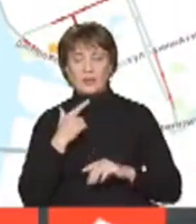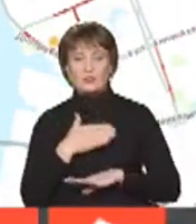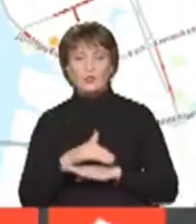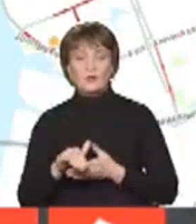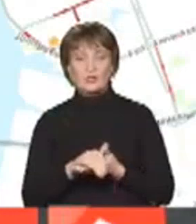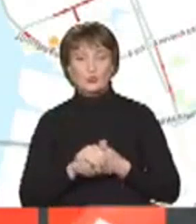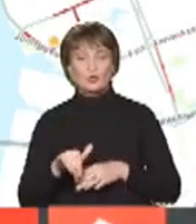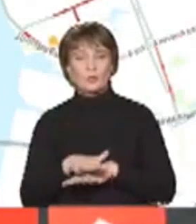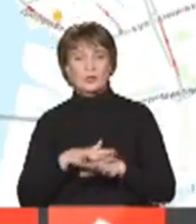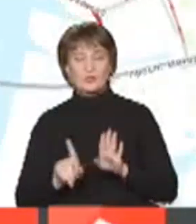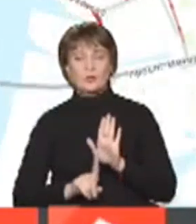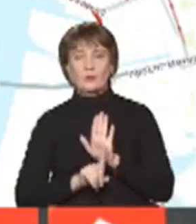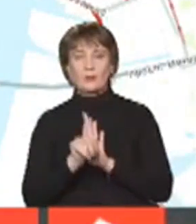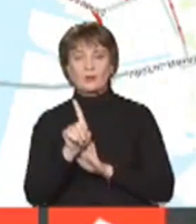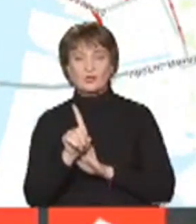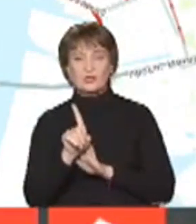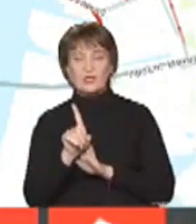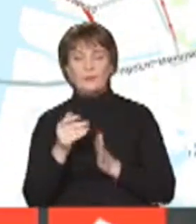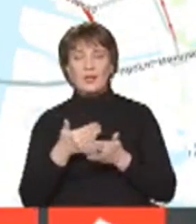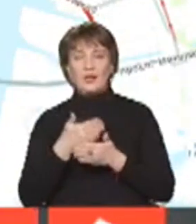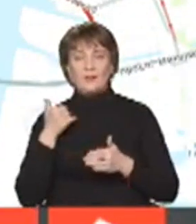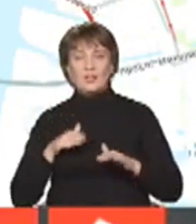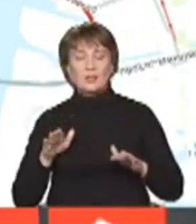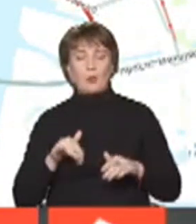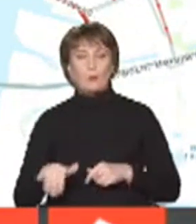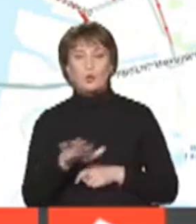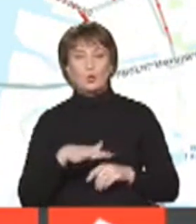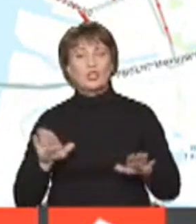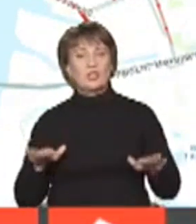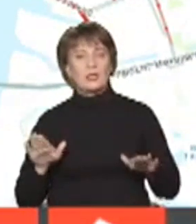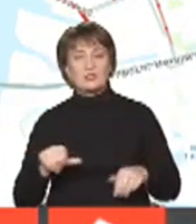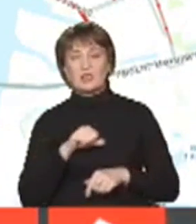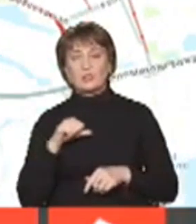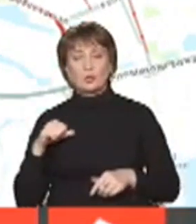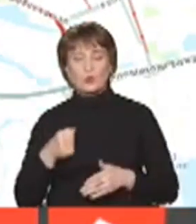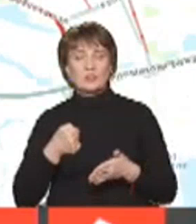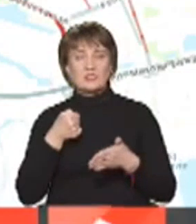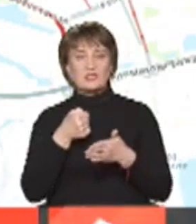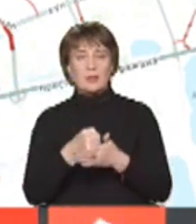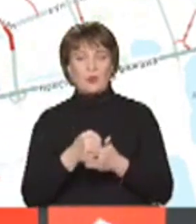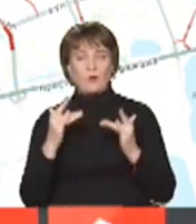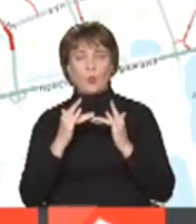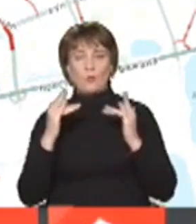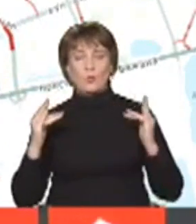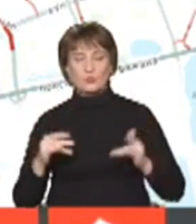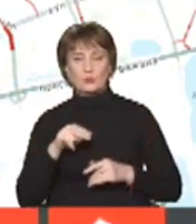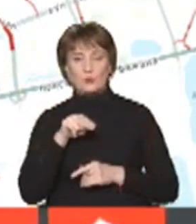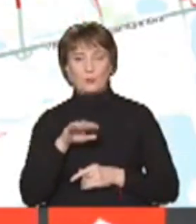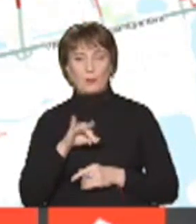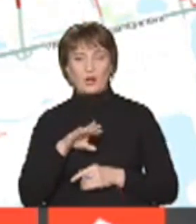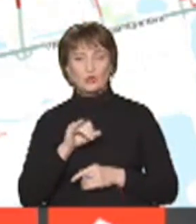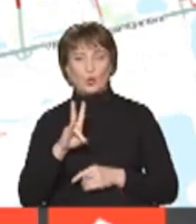Дружби Народів, починаючи аж від площі Либідської і аж до самісінького мосту Патона, а на ньому вже тягнучка.